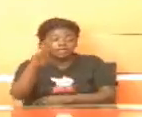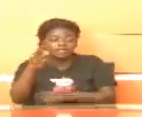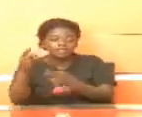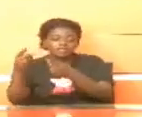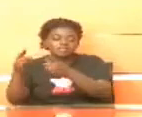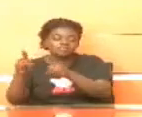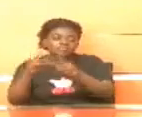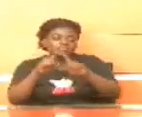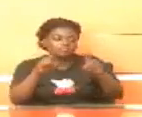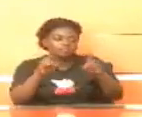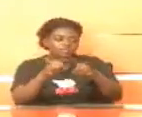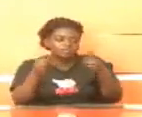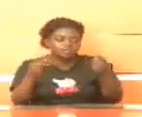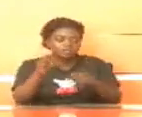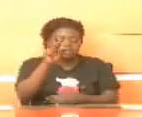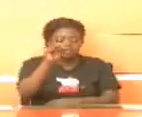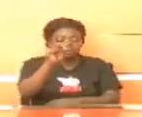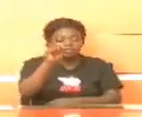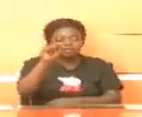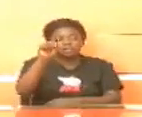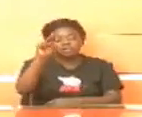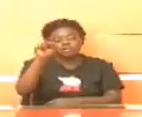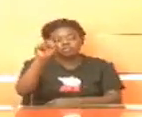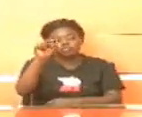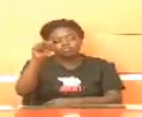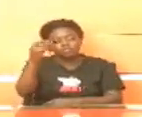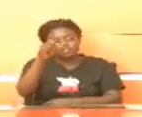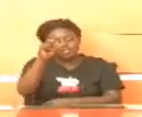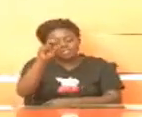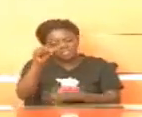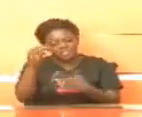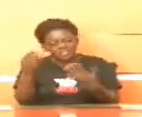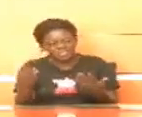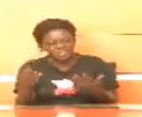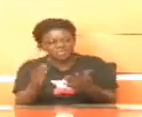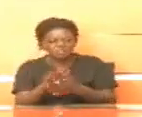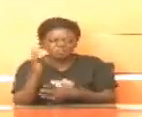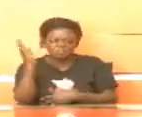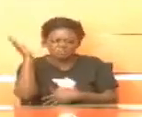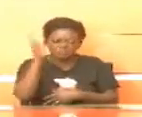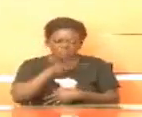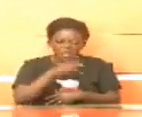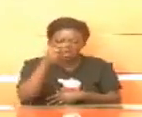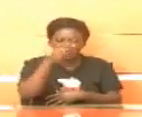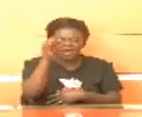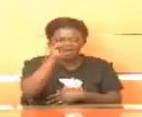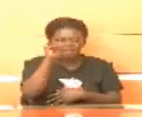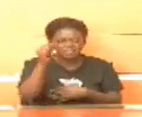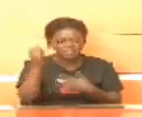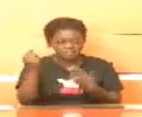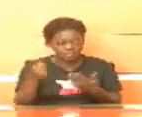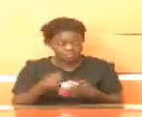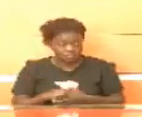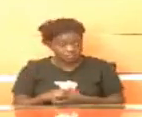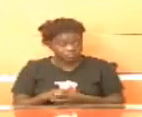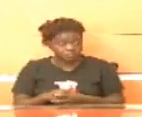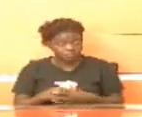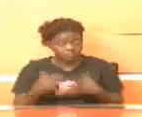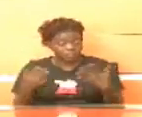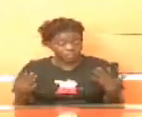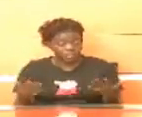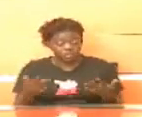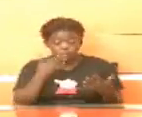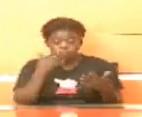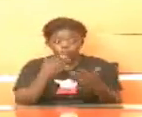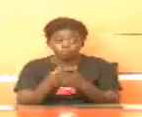bingi mulimu nitrogen mulimu carbon dioxide mulimu inert gases mulimu oxygen oxygen